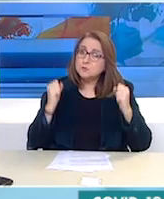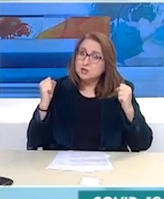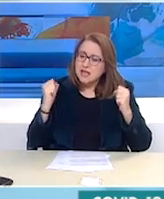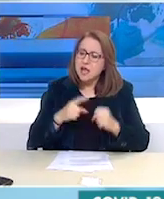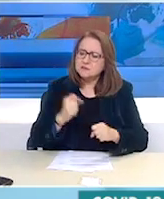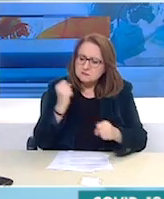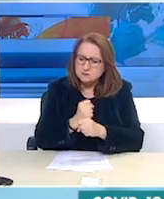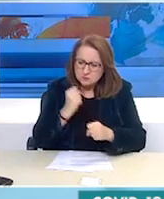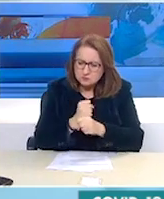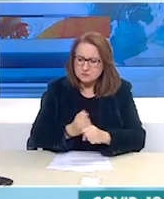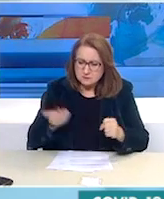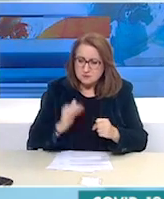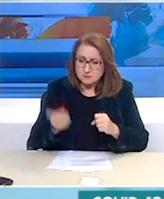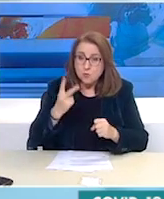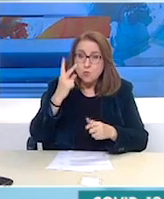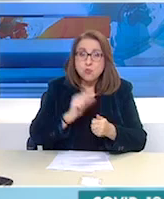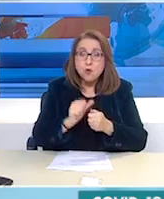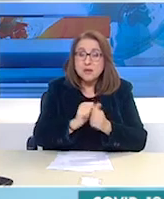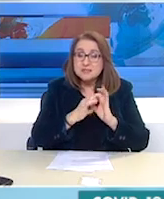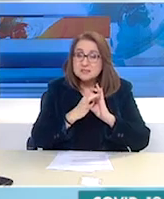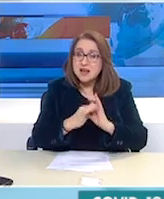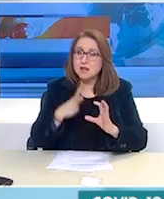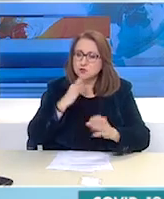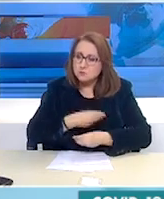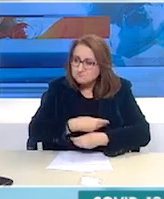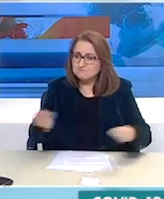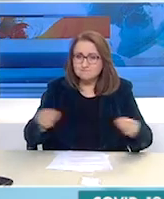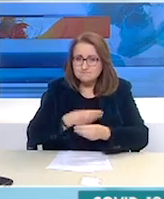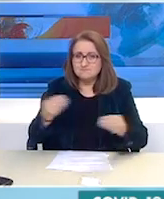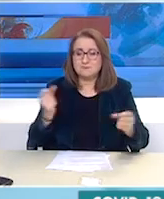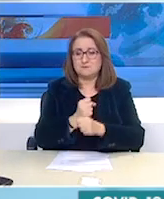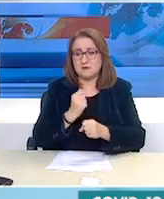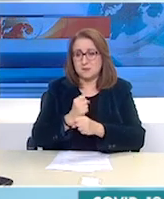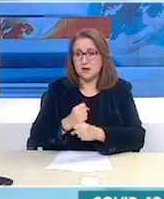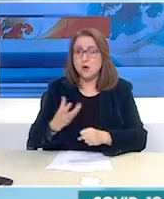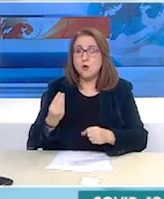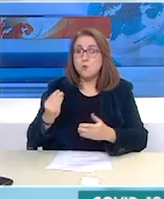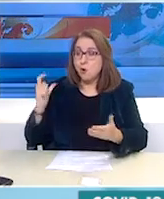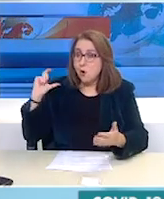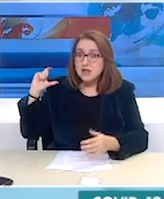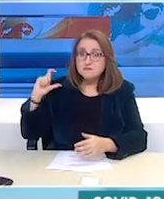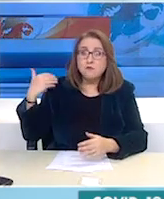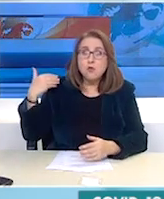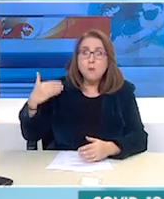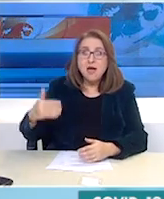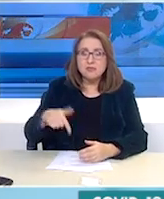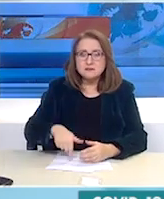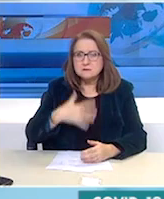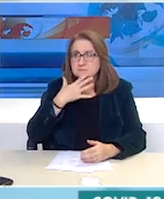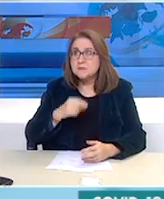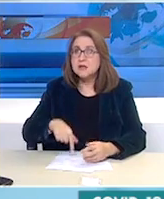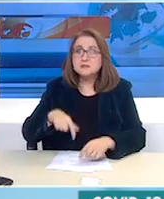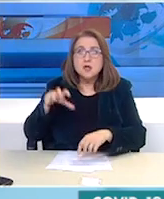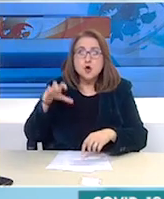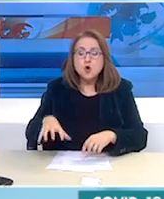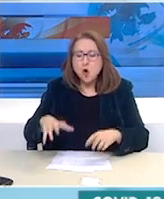υγειονομικό υλικό. Είμαστε εδώ και πολλές εβδομάδες σε κατάσταση συναγερμού αντίστοιχη με αυτή των φυσικών καταστροφών. Γι'